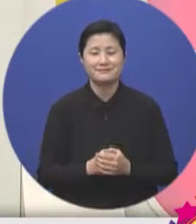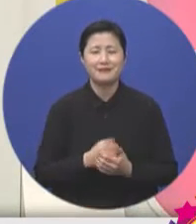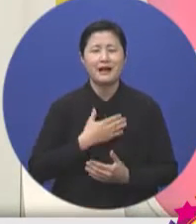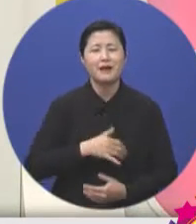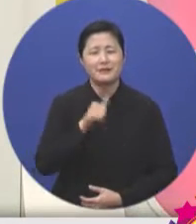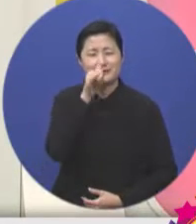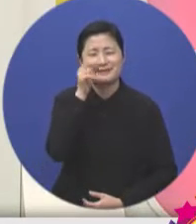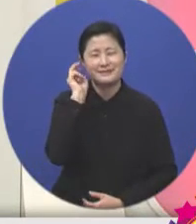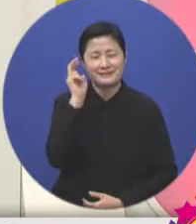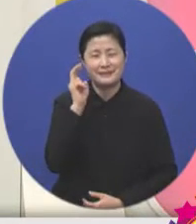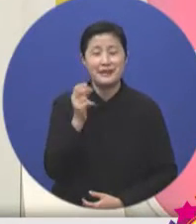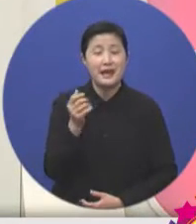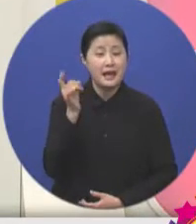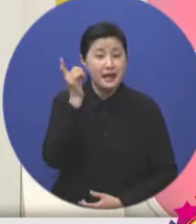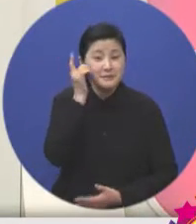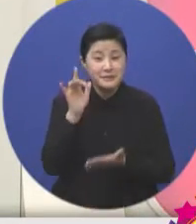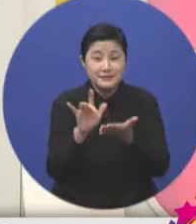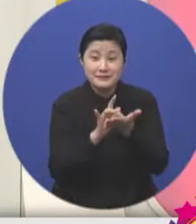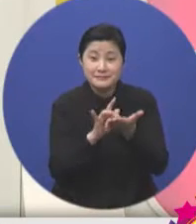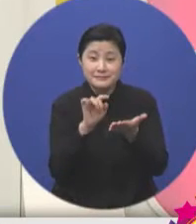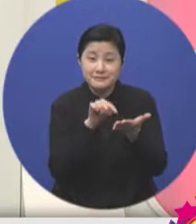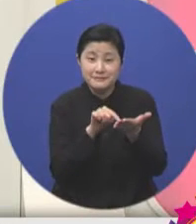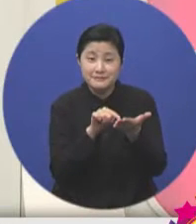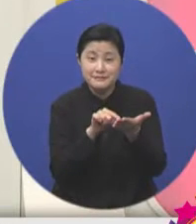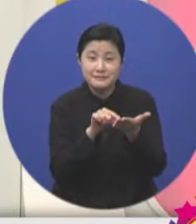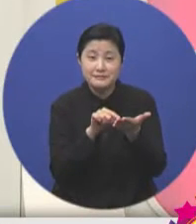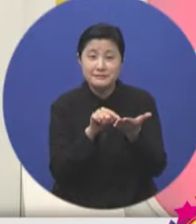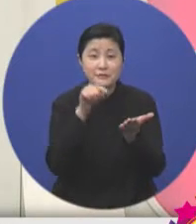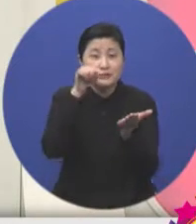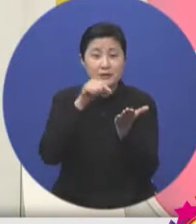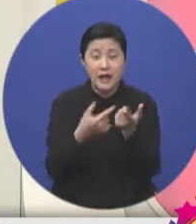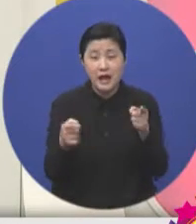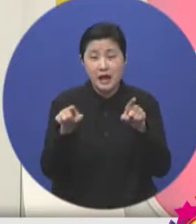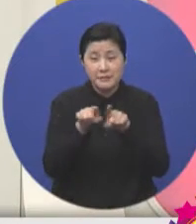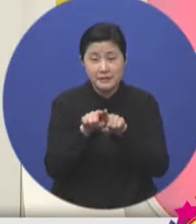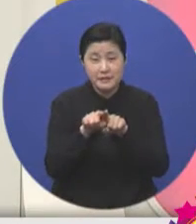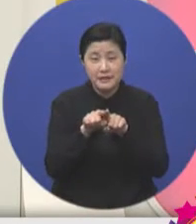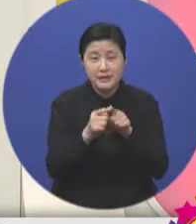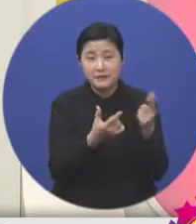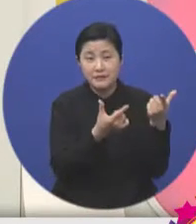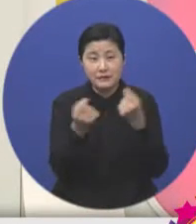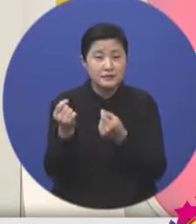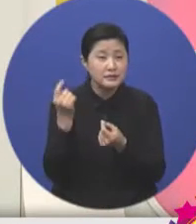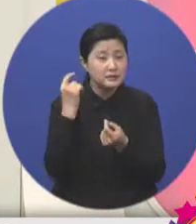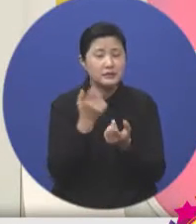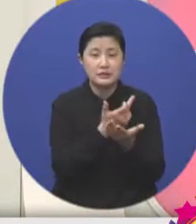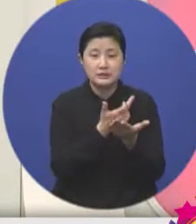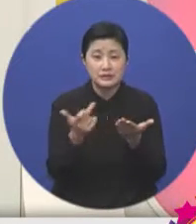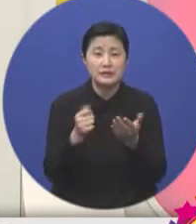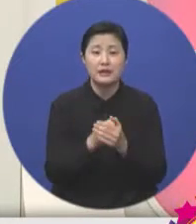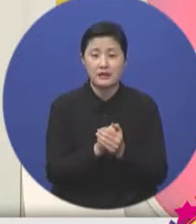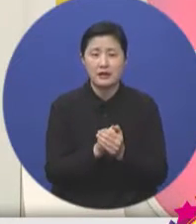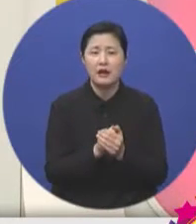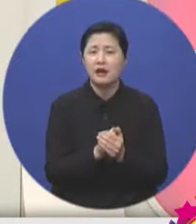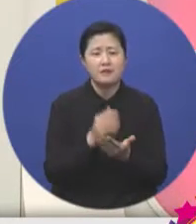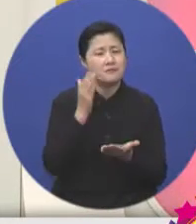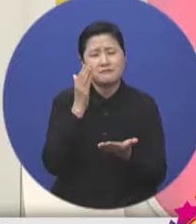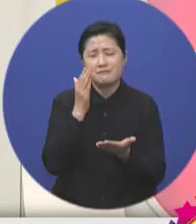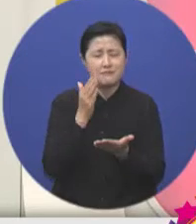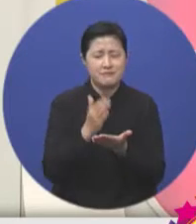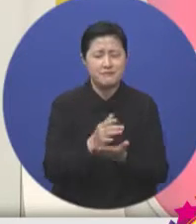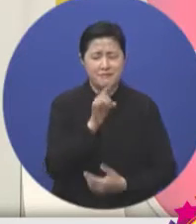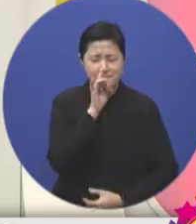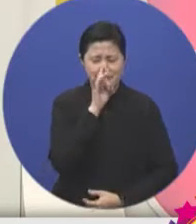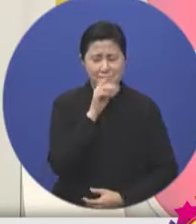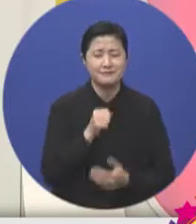계실 거예요. 그리고 스마트폰에 또 이렇게 통화 이렇게 네. 다 같이 듣는 통화 있잖아요. 네, 큰 소리로 한병 통화. 그걸로 해놓으셔도